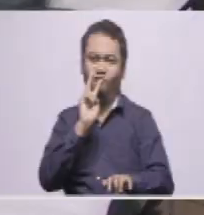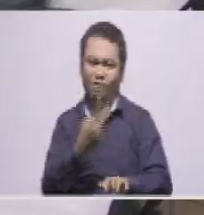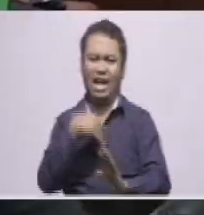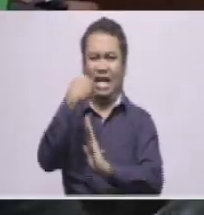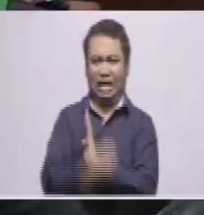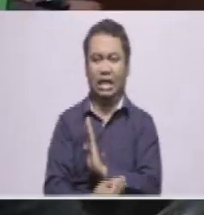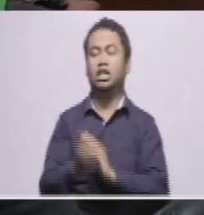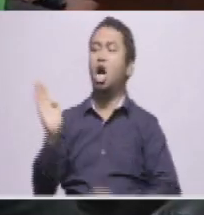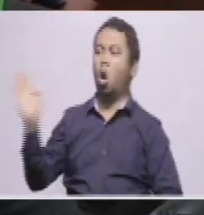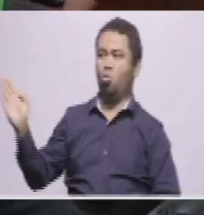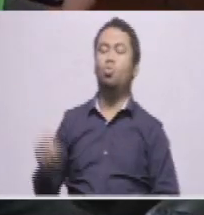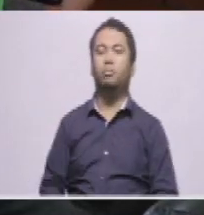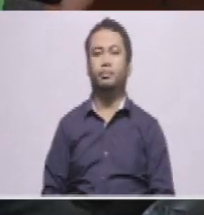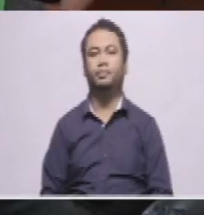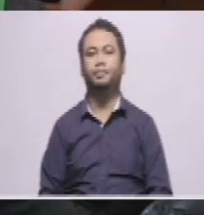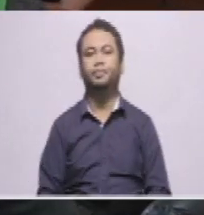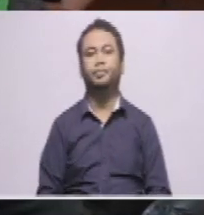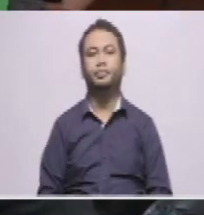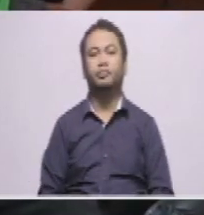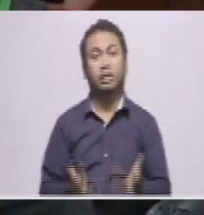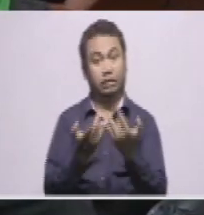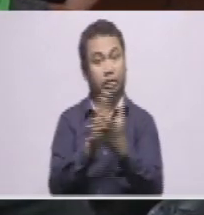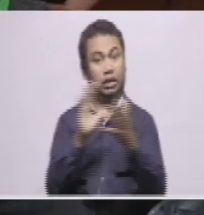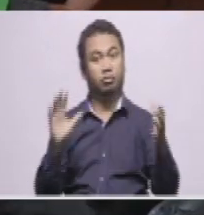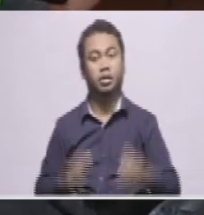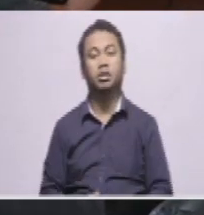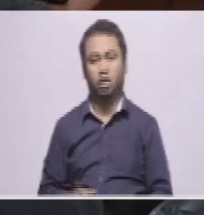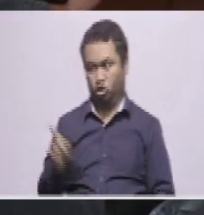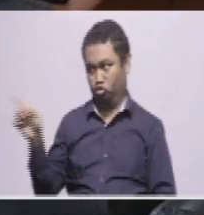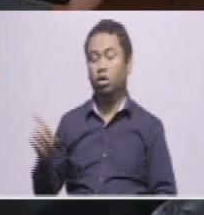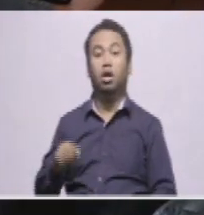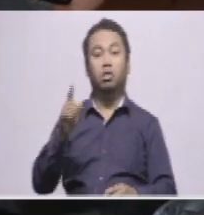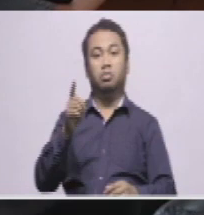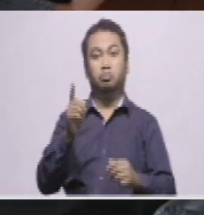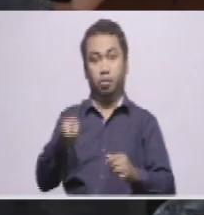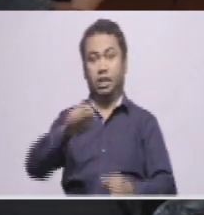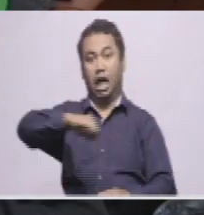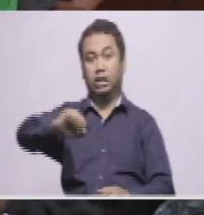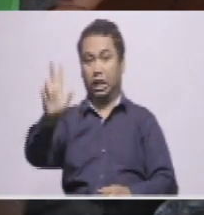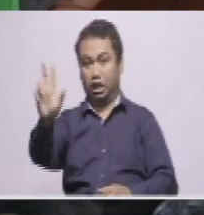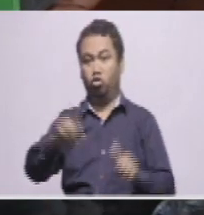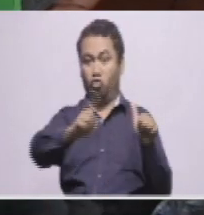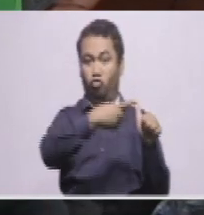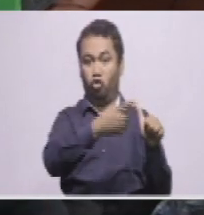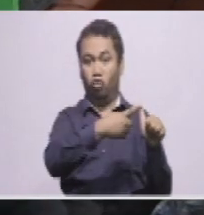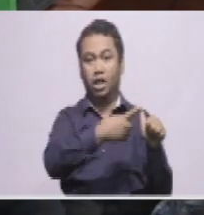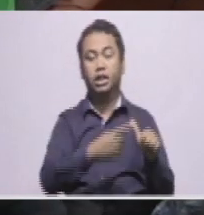ny izay fikirakirana fanokifitianana izay voalohany aloha ato amin'ity salina voalohany ity fandraisana